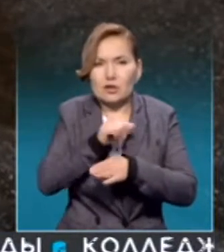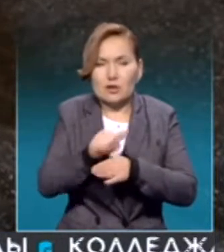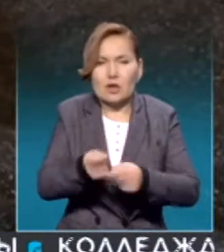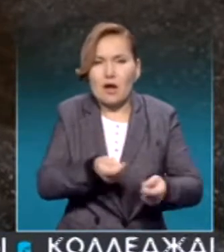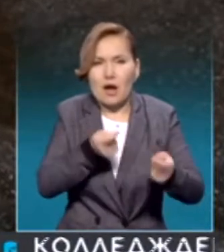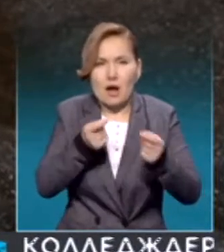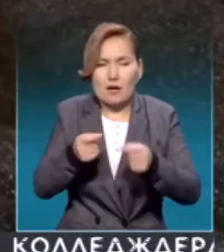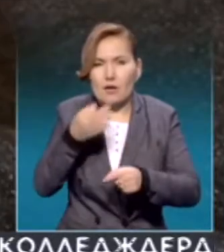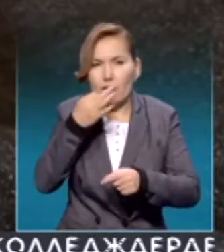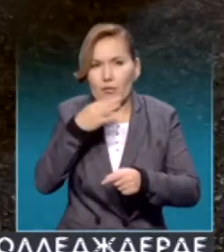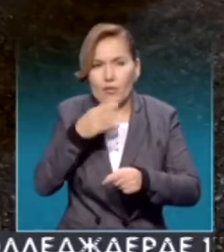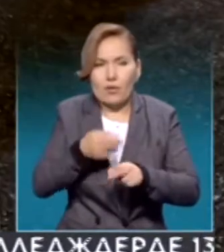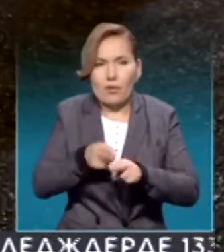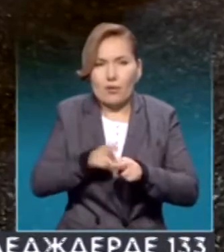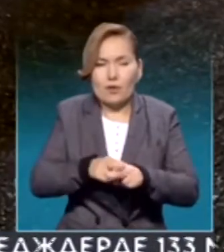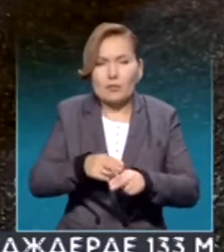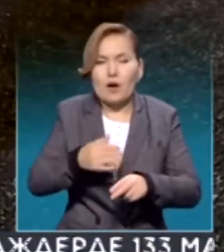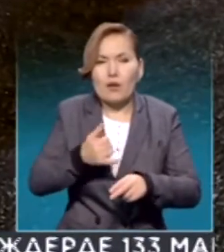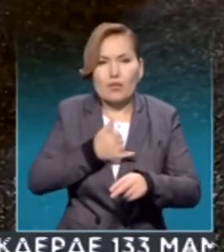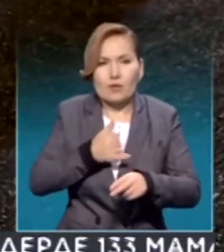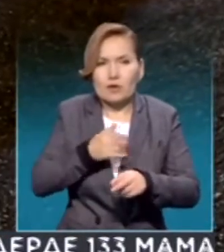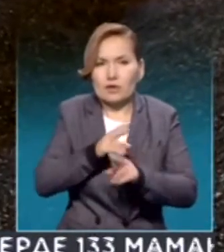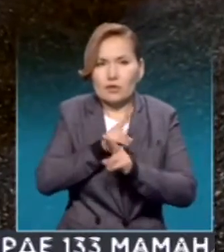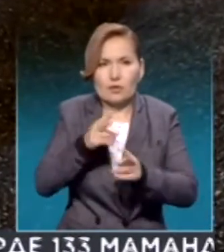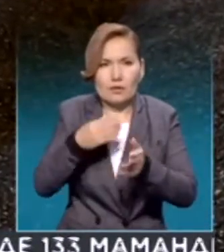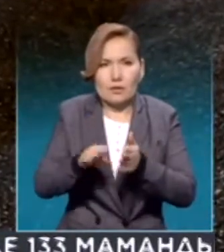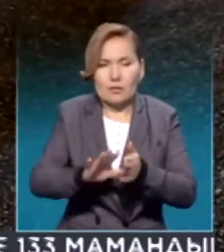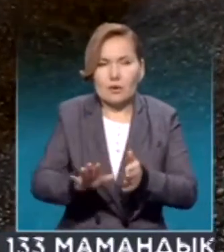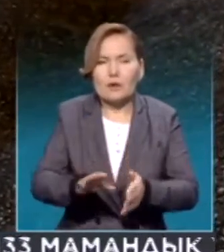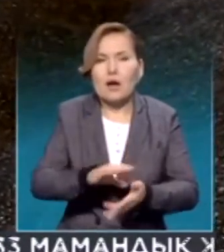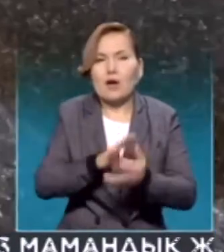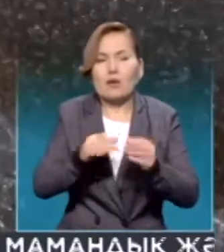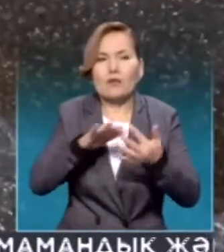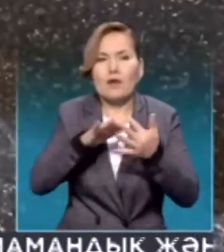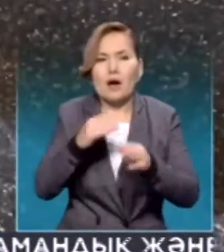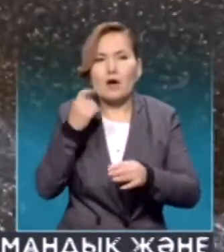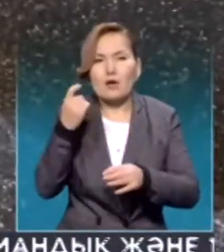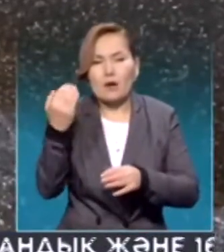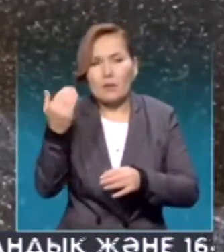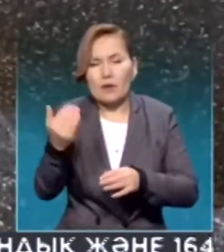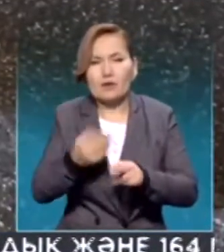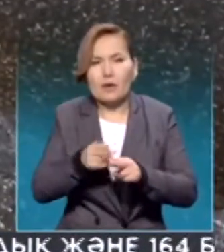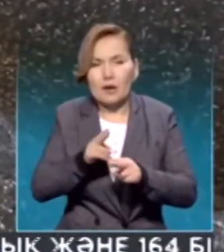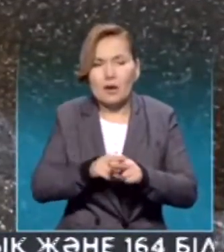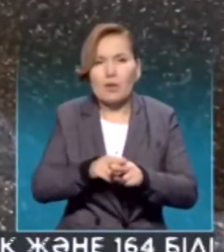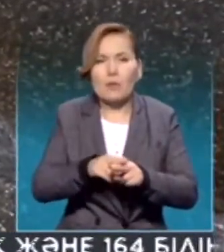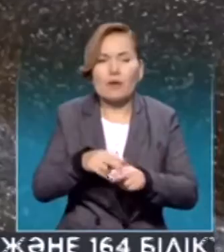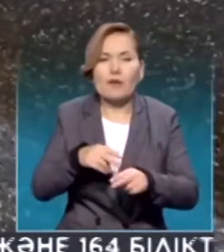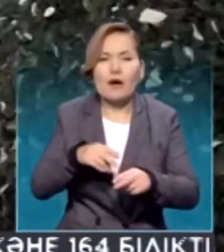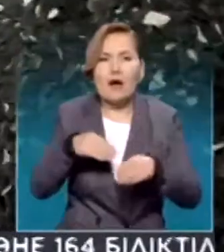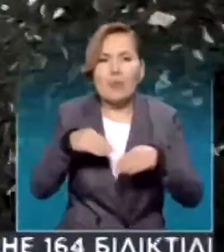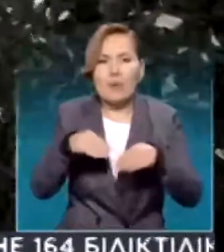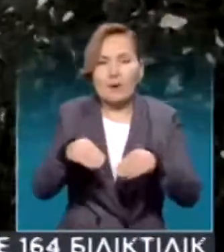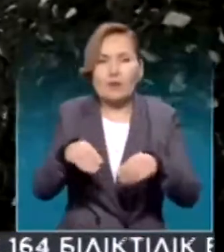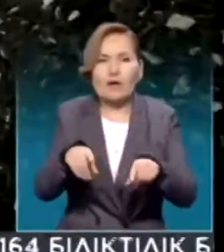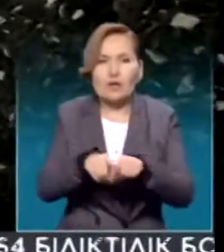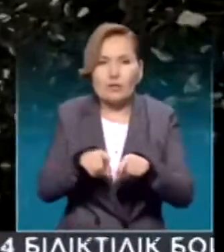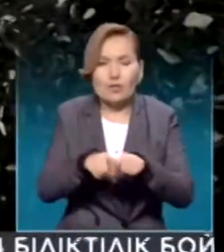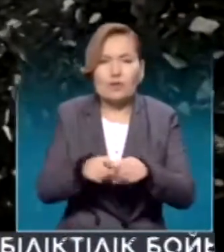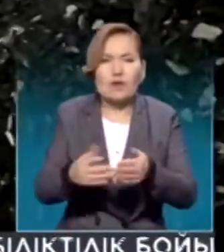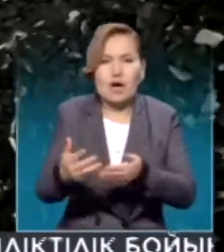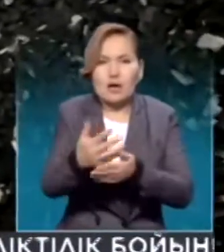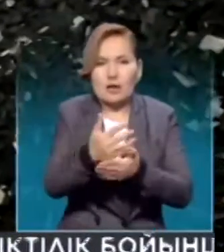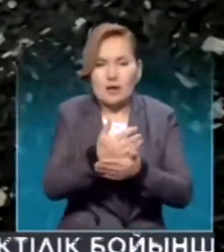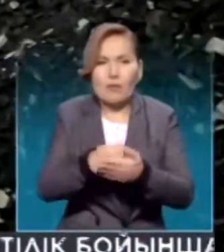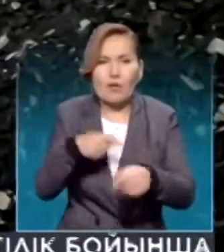ақырын-ақырын егуді қоямыз. Тығырыққа тірелген шаруалар бұл тек ауыл шаруашылық өнімін өндіріп отырғандар ғана емес, еліміздің азық-түлік қауіпсіздігіне кесірін